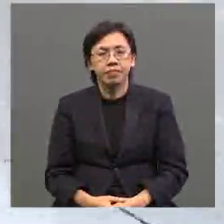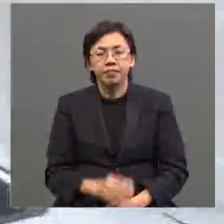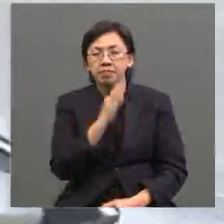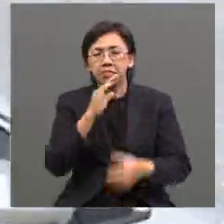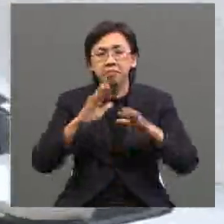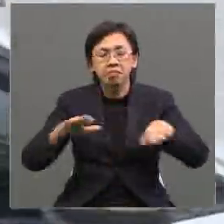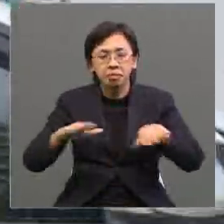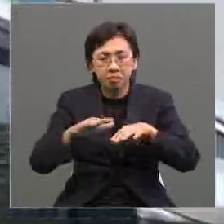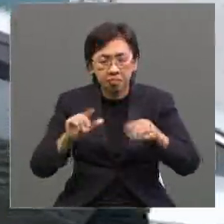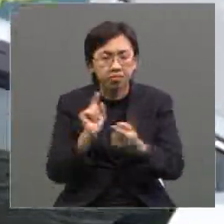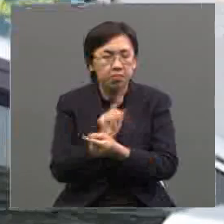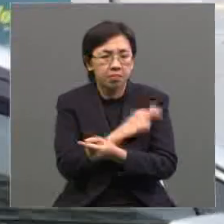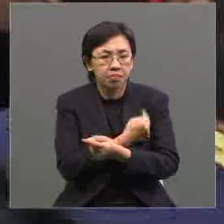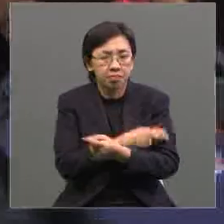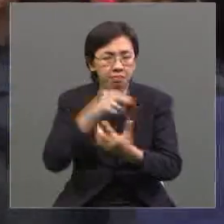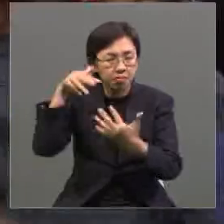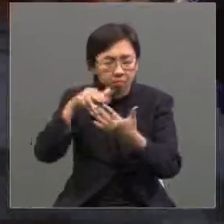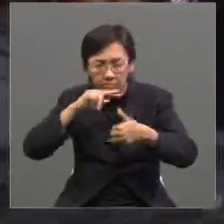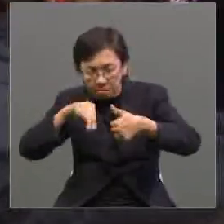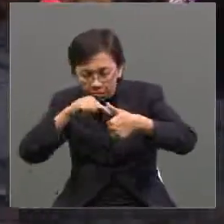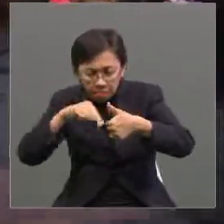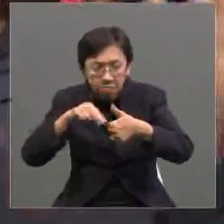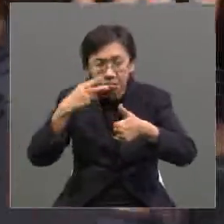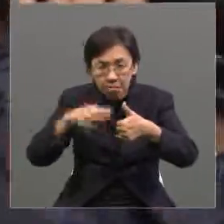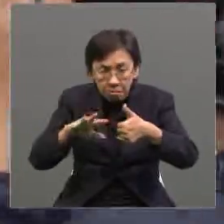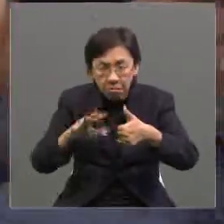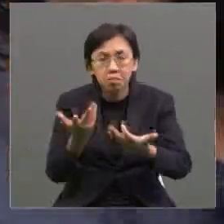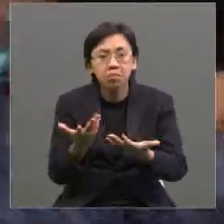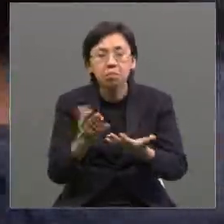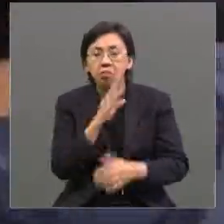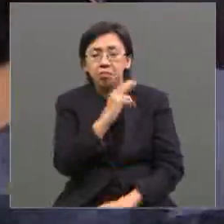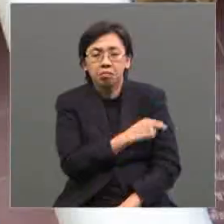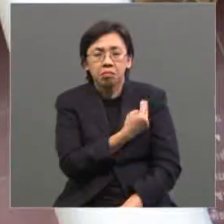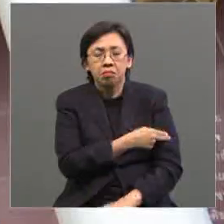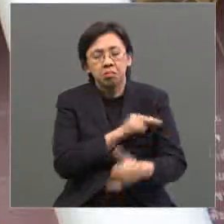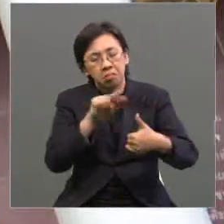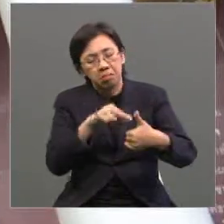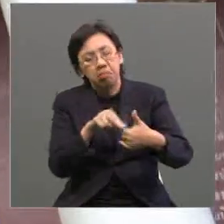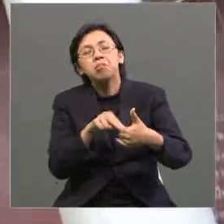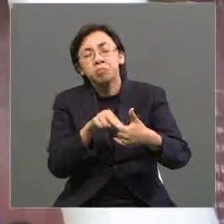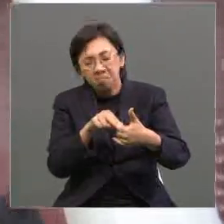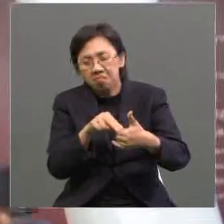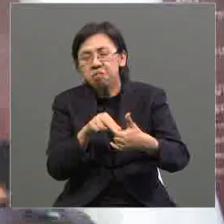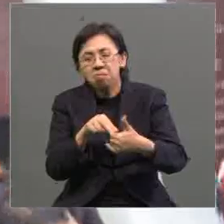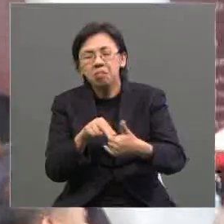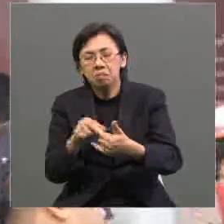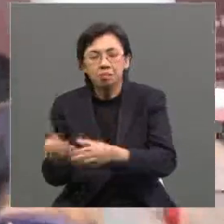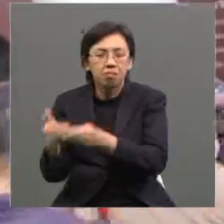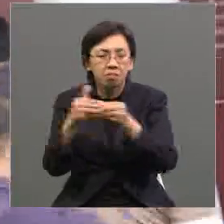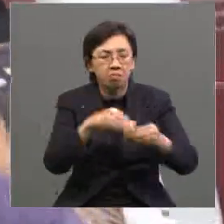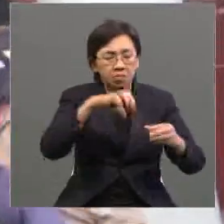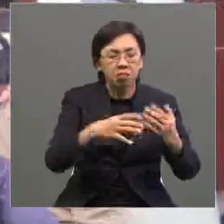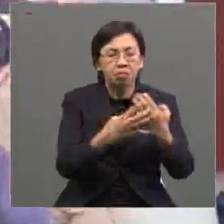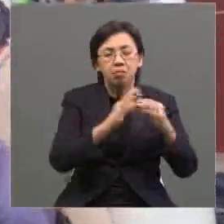าเด็กเนี่ยเข้ารับการรักษาจากแพทย์เฉพาะทางเสร็จสิ้นและพอถึงวันนั้นแพทย์พิจารณาให้ส่งกลับมายังสถานพินิจทางกร